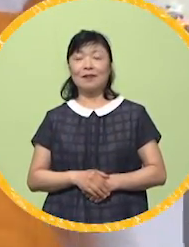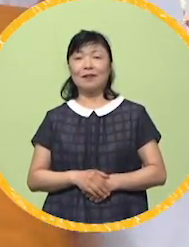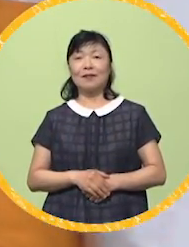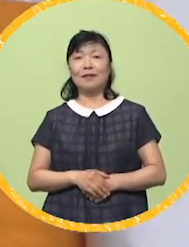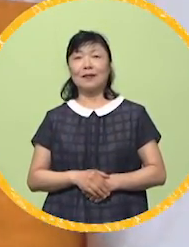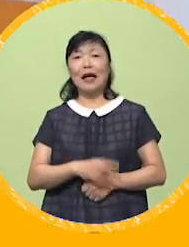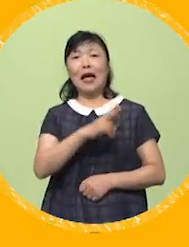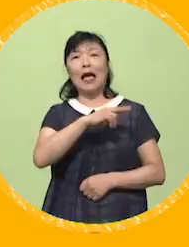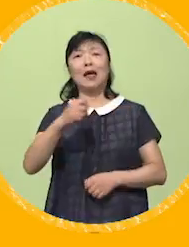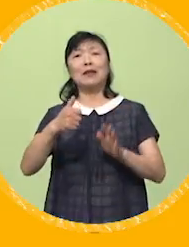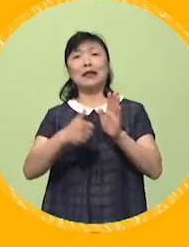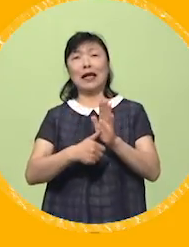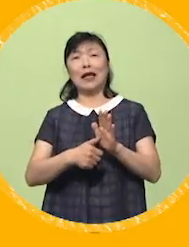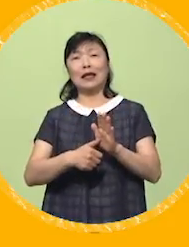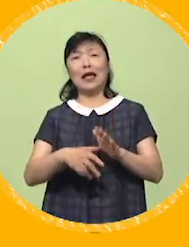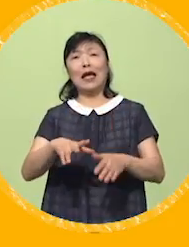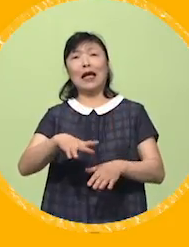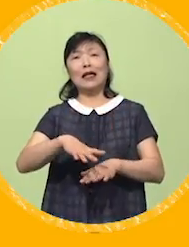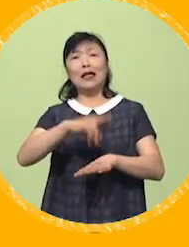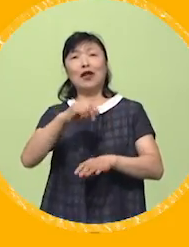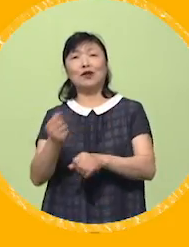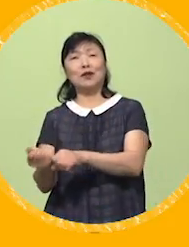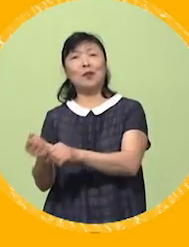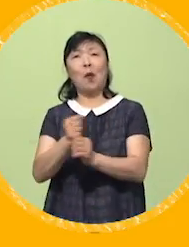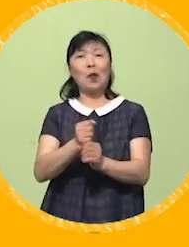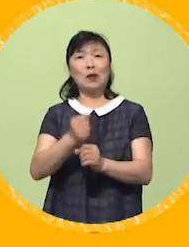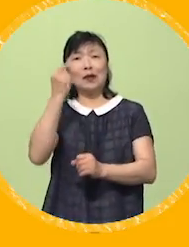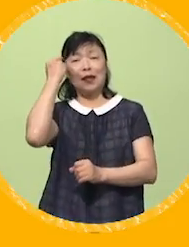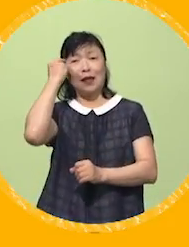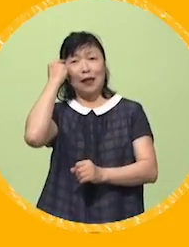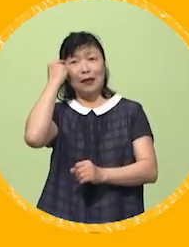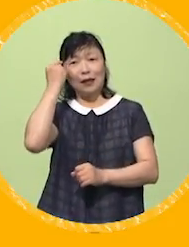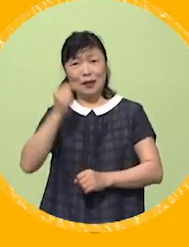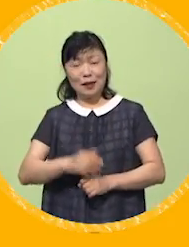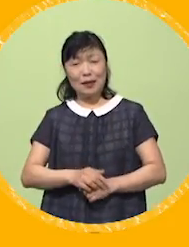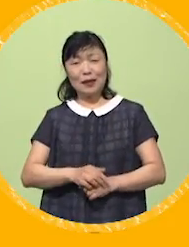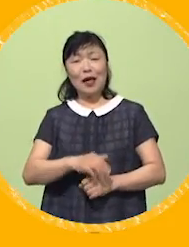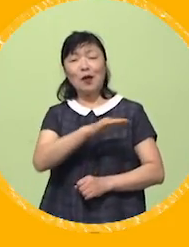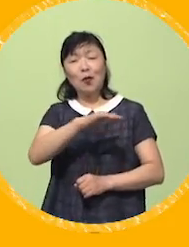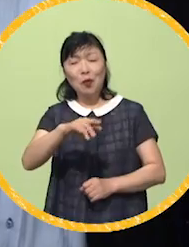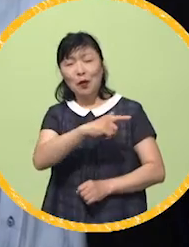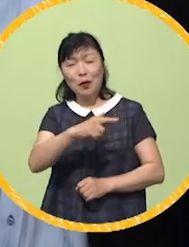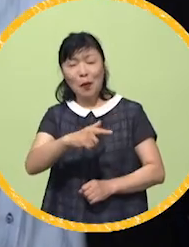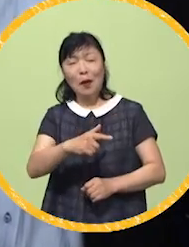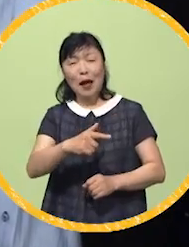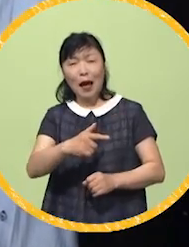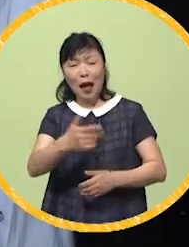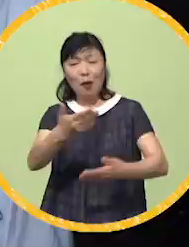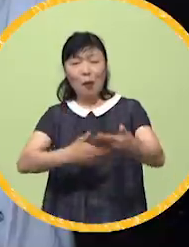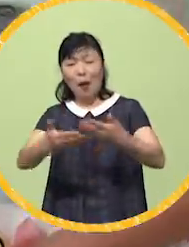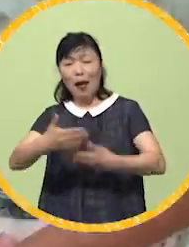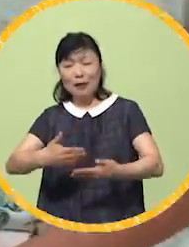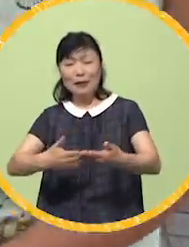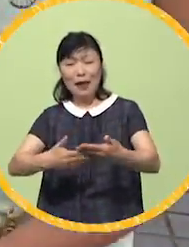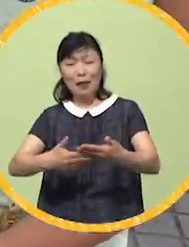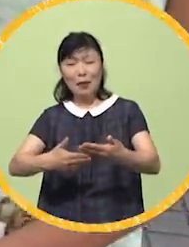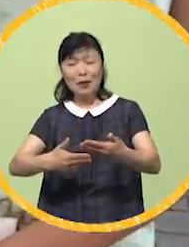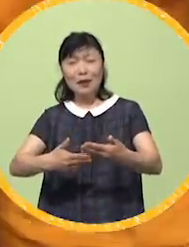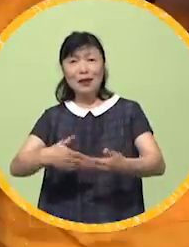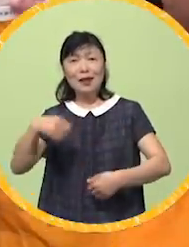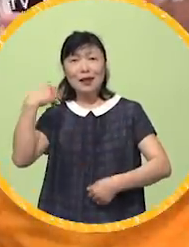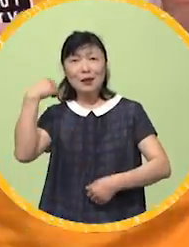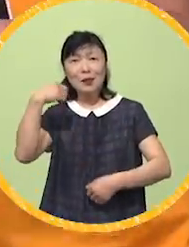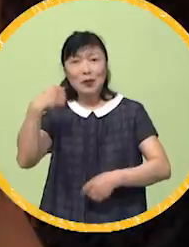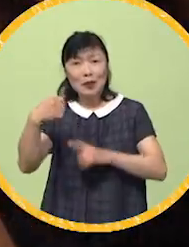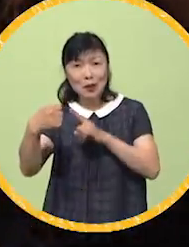老名で全て振り出しに戻ったよ。 うーわ ー、俺あの子供たちなんて言えばいいんだよ。 ここまで様々なものと